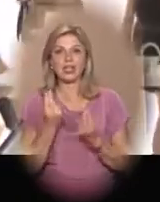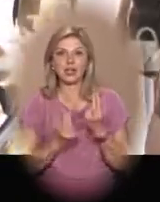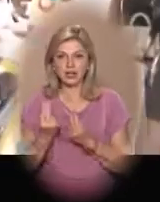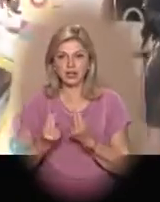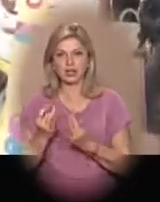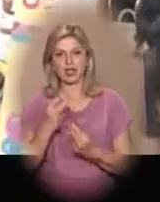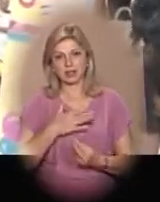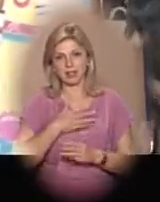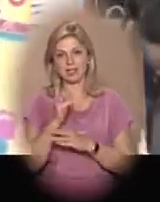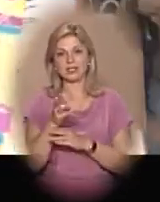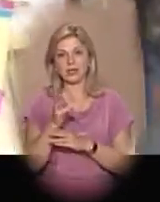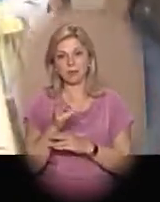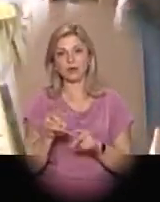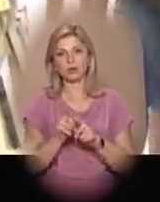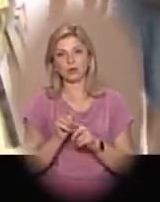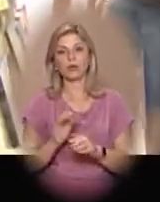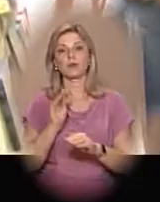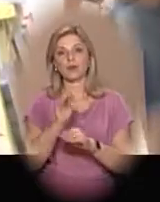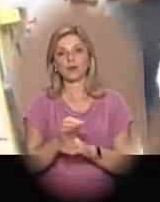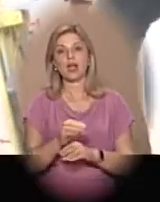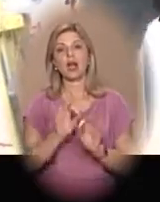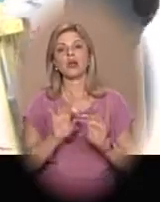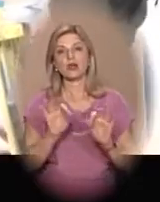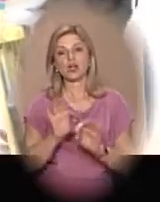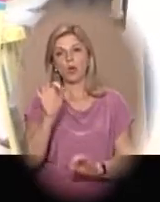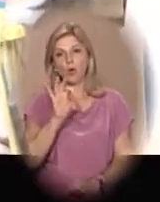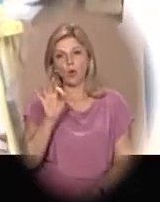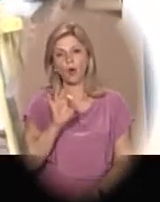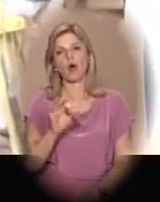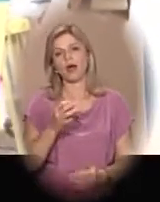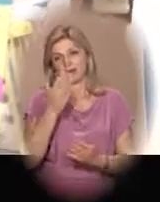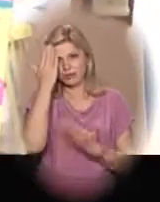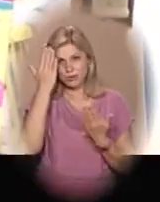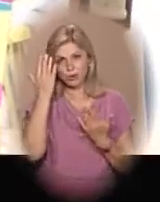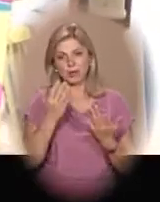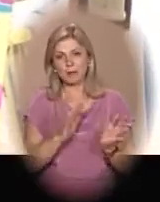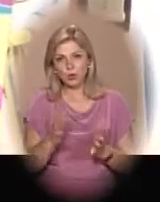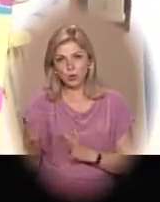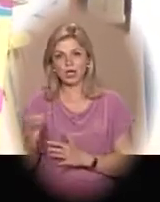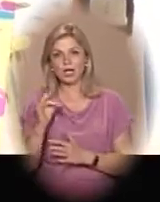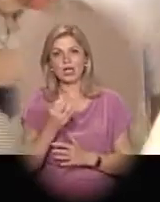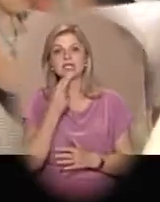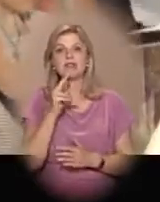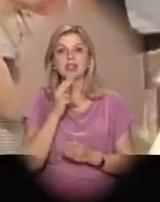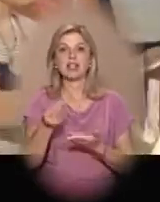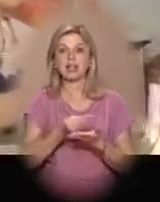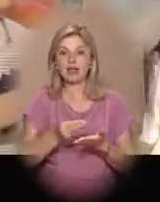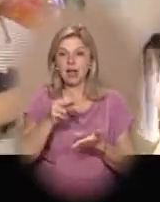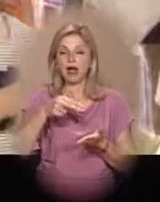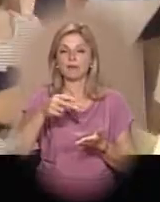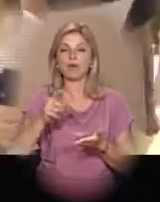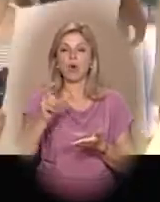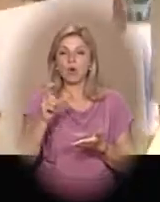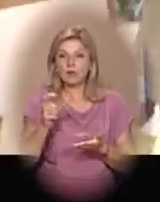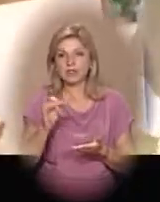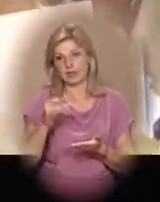і наша знімальна група з повістю про простоквашинських робінзонів. А ще на поличці з'явились кольорові олівці та папір, тож малеча зможе не